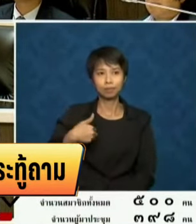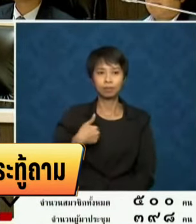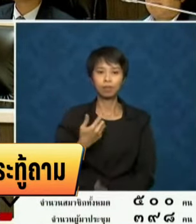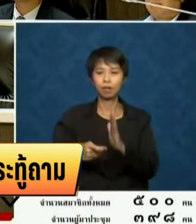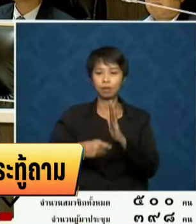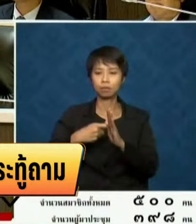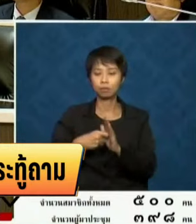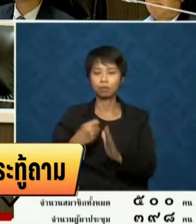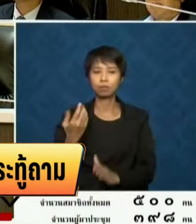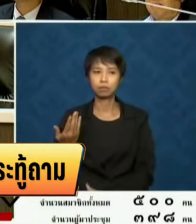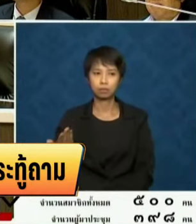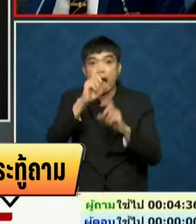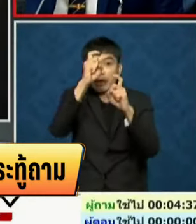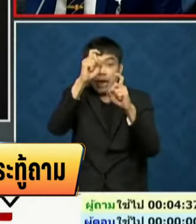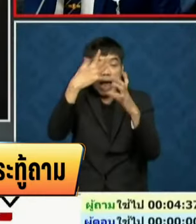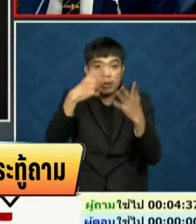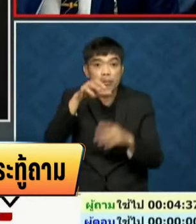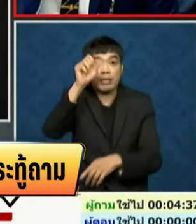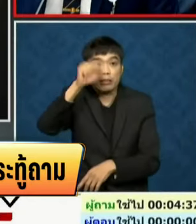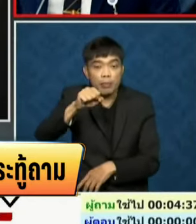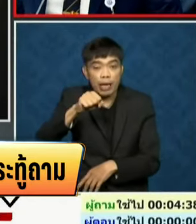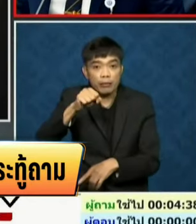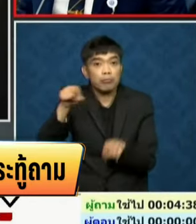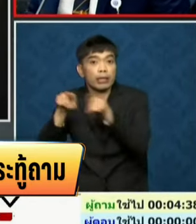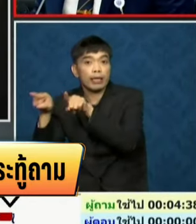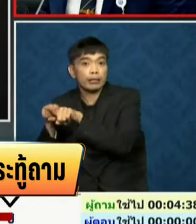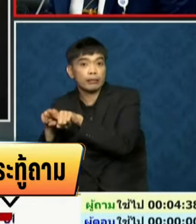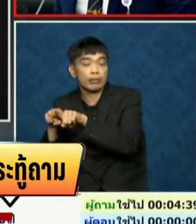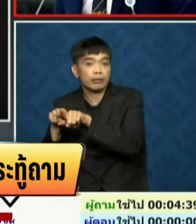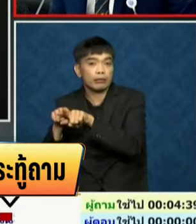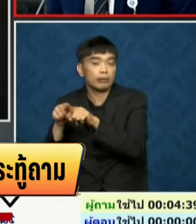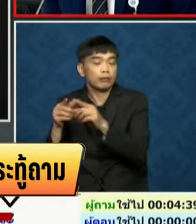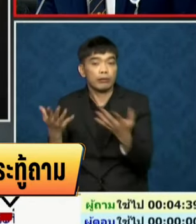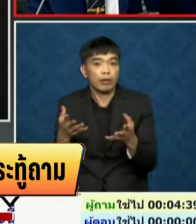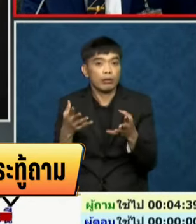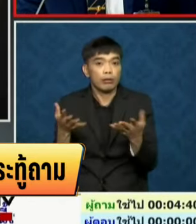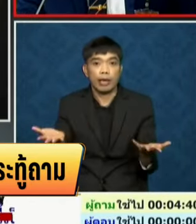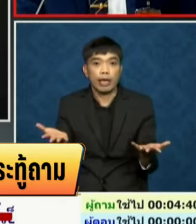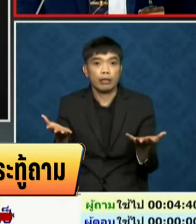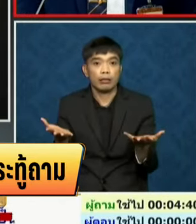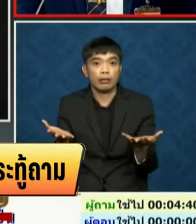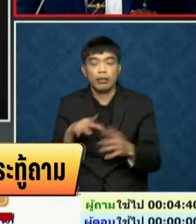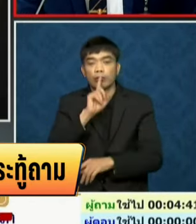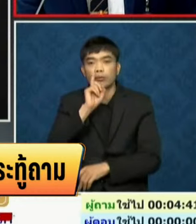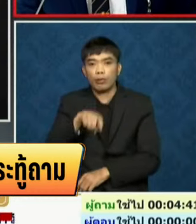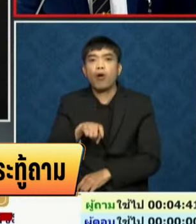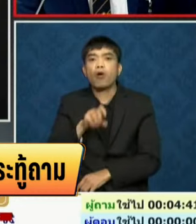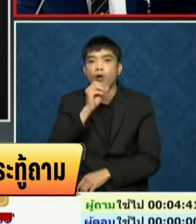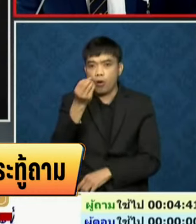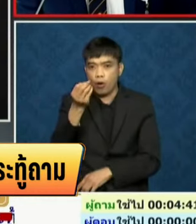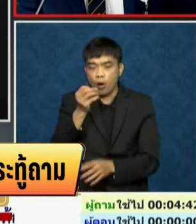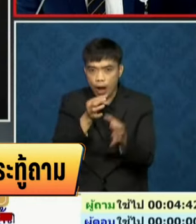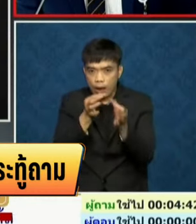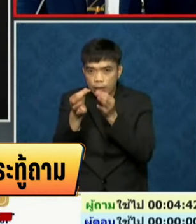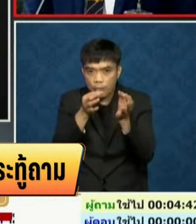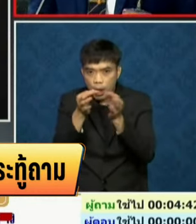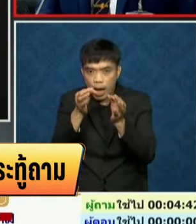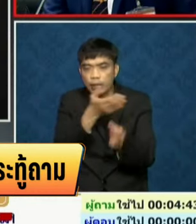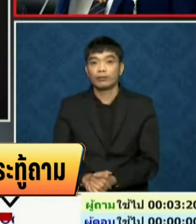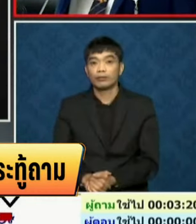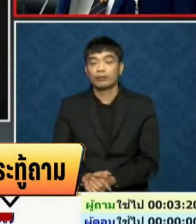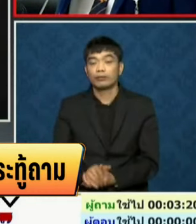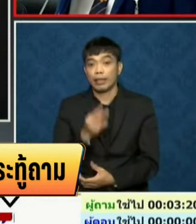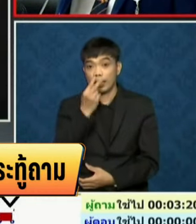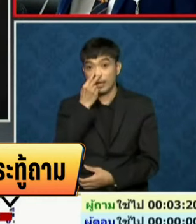รัฐมนตรีว่าการกระทรวงยุติธรรมนะคะว่าเรื่องที่ชี้แจงไปกับทางสวว่าที่อดีตนายกรัฐมนตรีต้องไปรักษาตัวที่